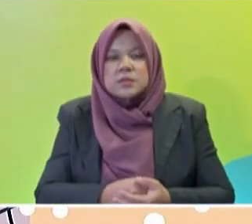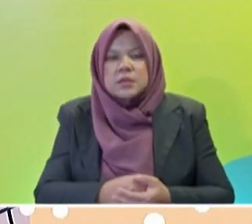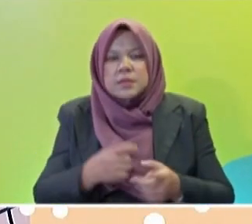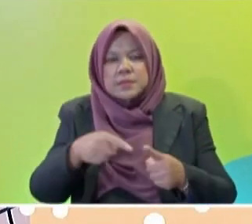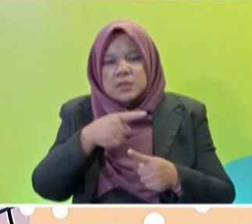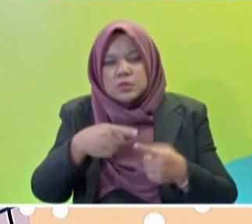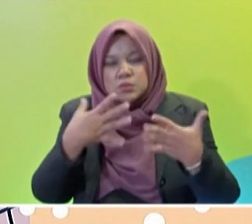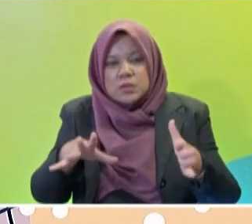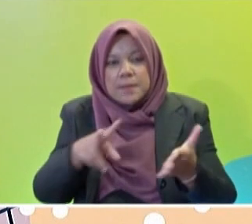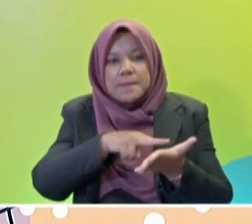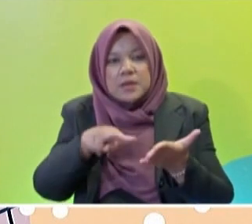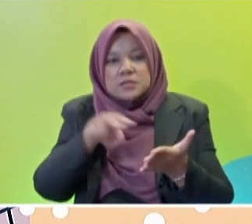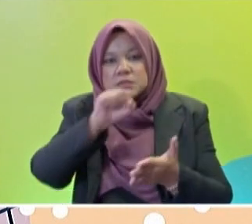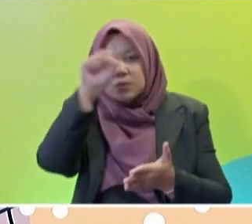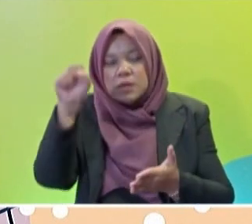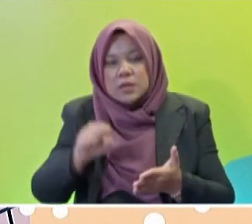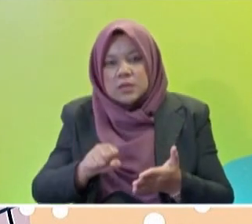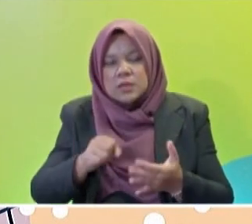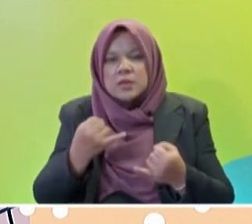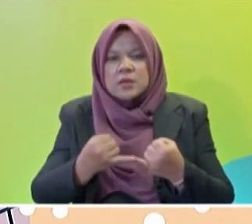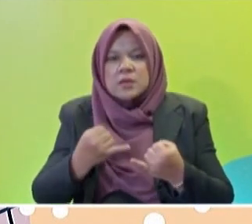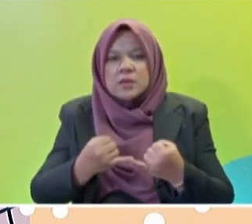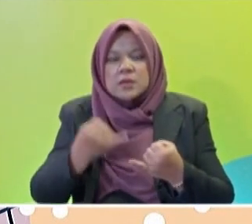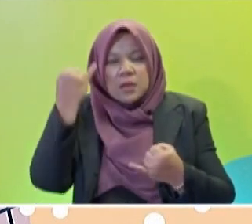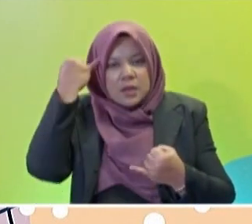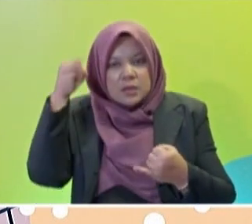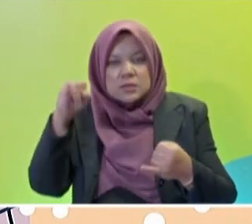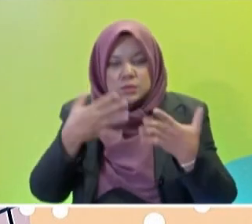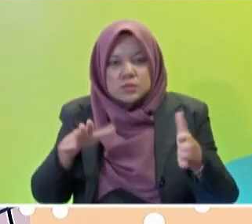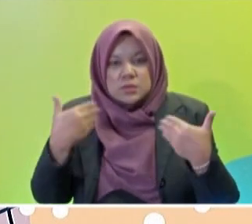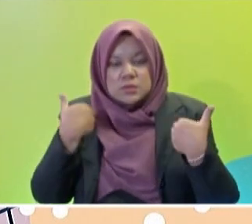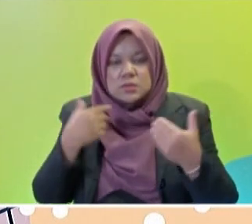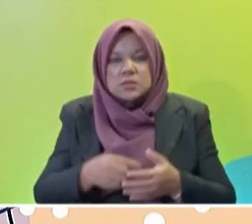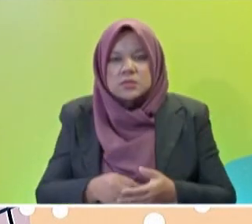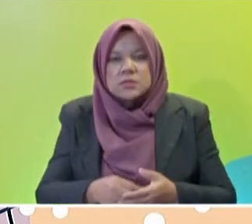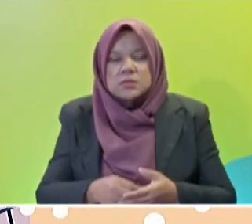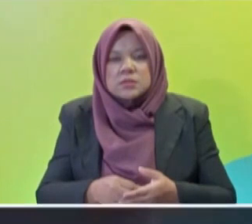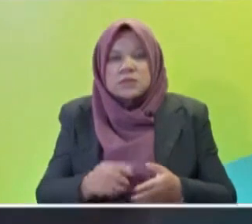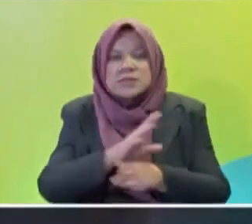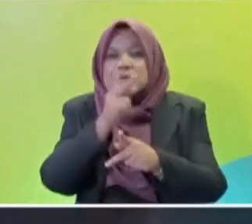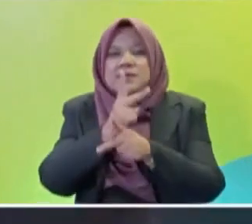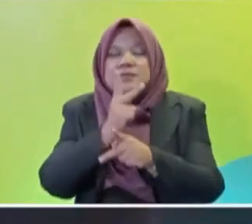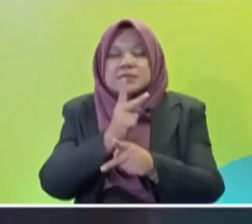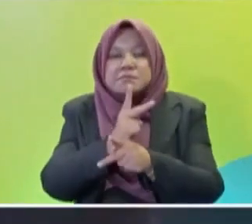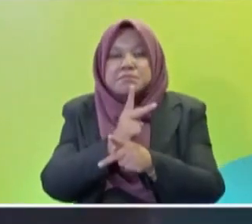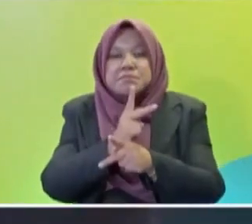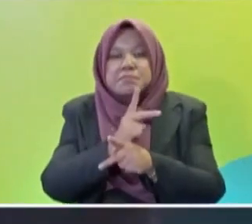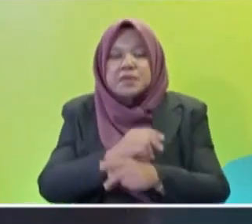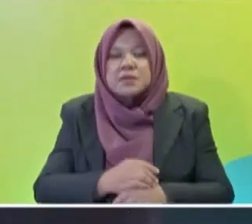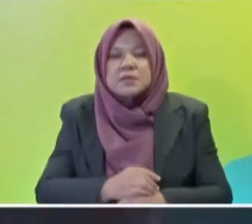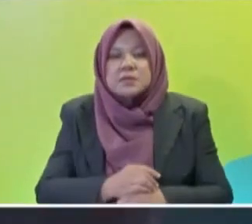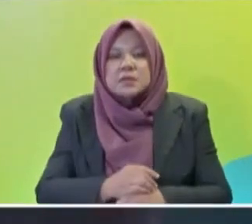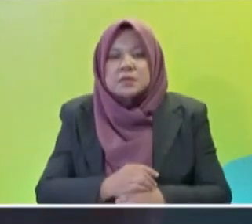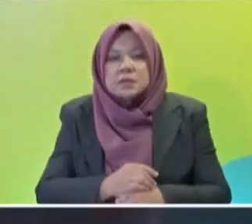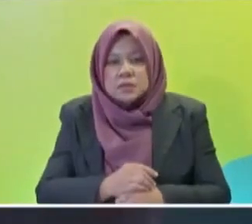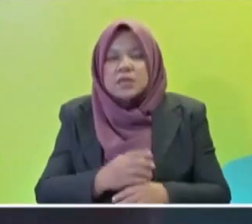jadi kita tidak baca soalnya sampai eee soalnya yang terakhir ada nih Oke jangan simpan dalam keadaan kepala